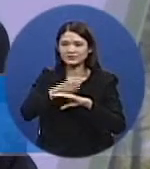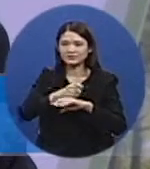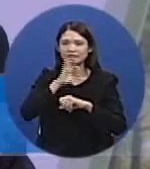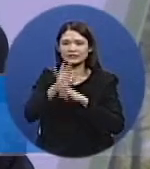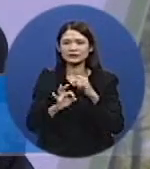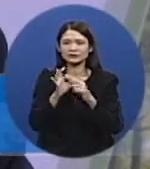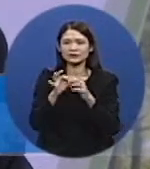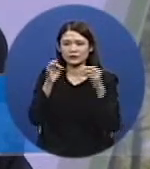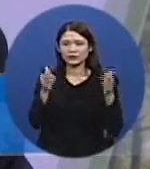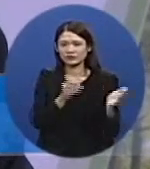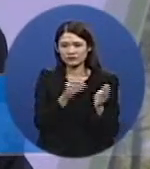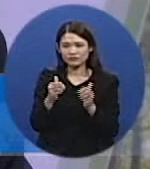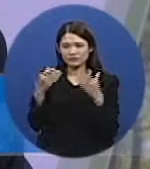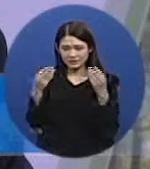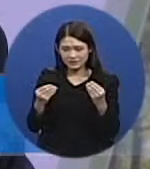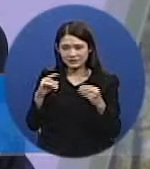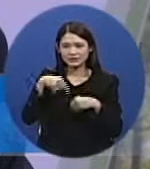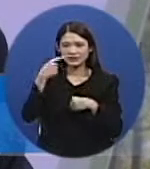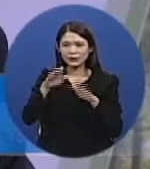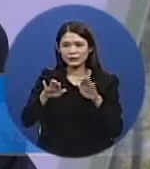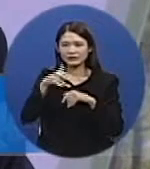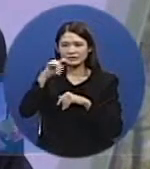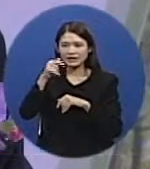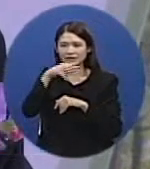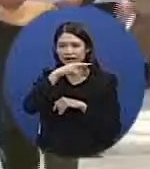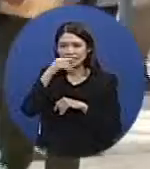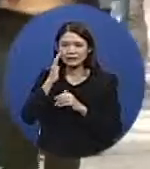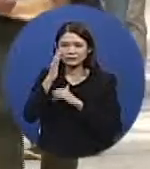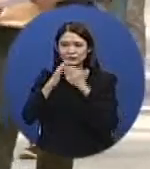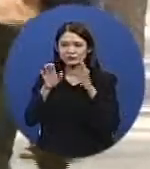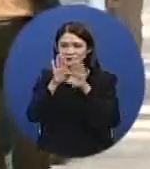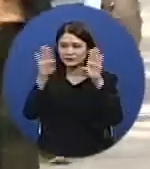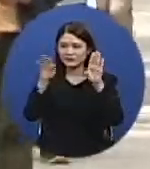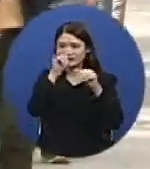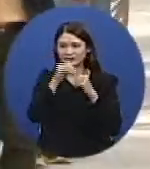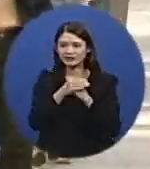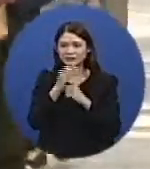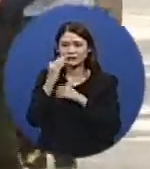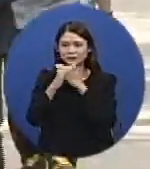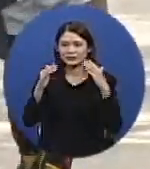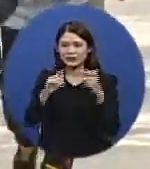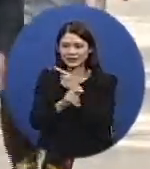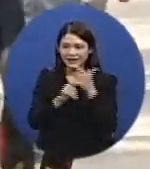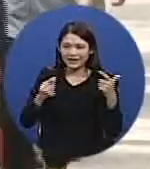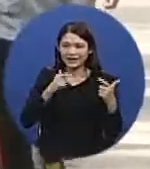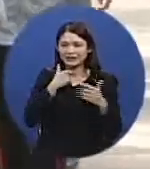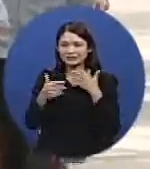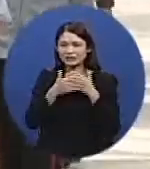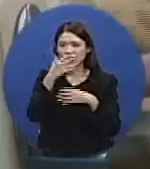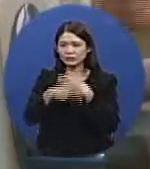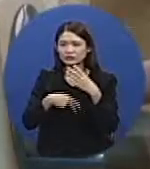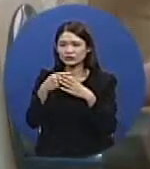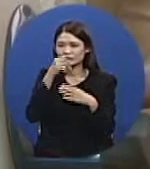10년에 걸쳐서 오늘 잣향기 푸른 숲을 개장하게 되었습니다. 숲엔 다양한 체험 프로그램도